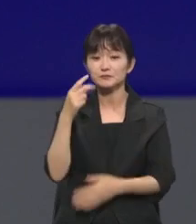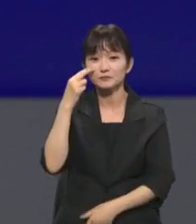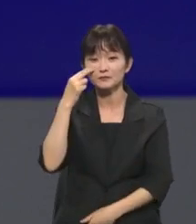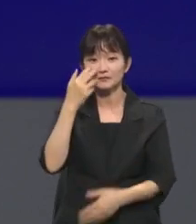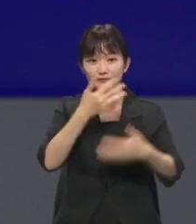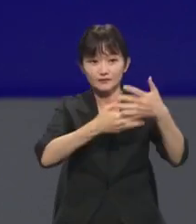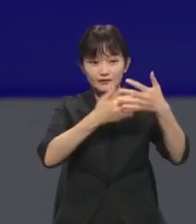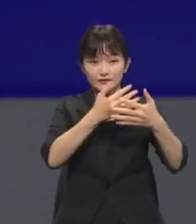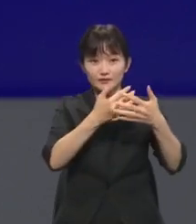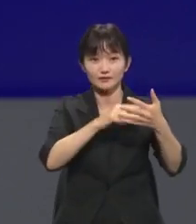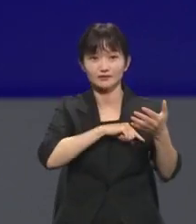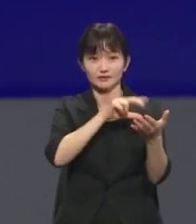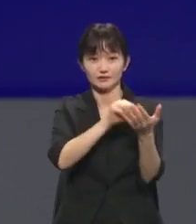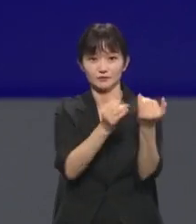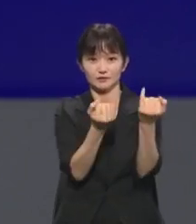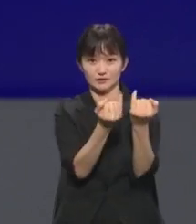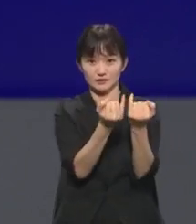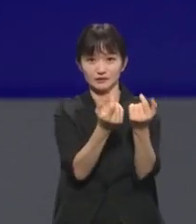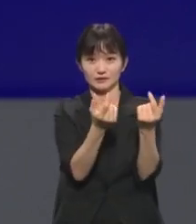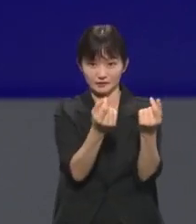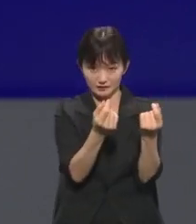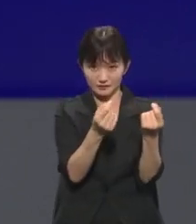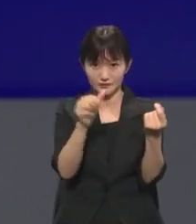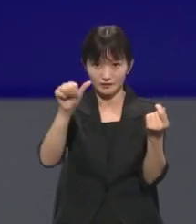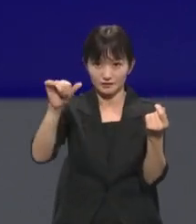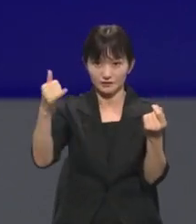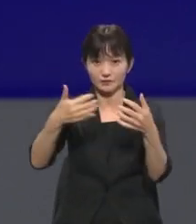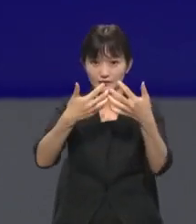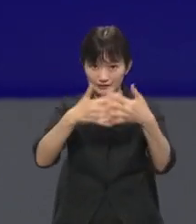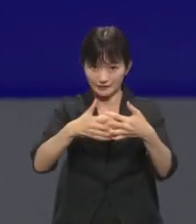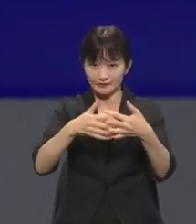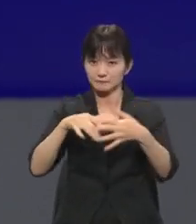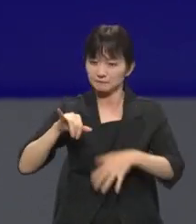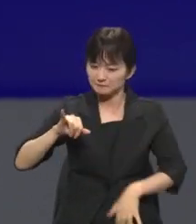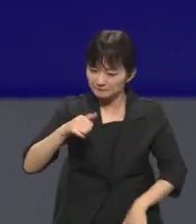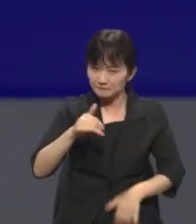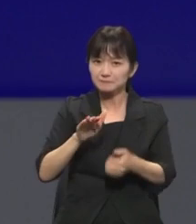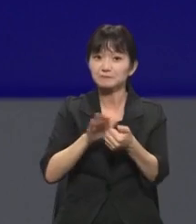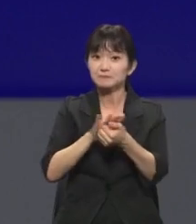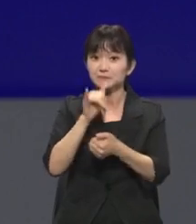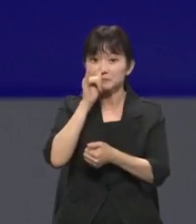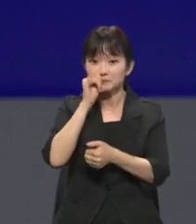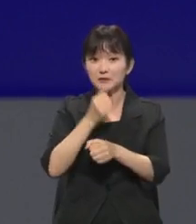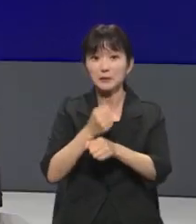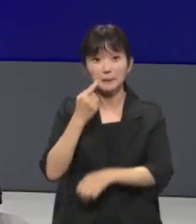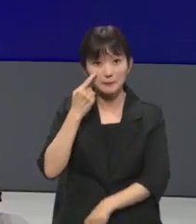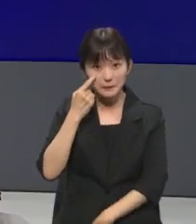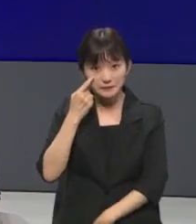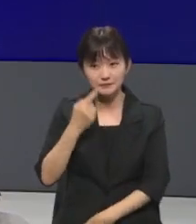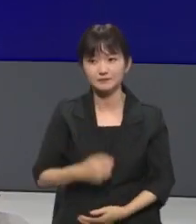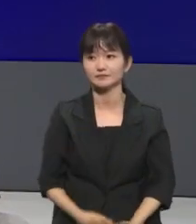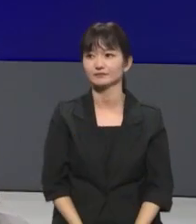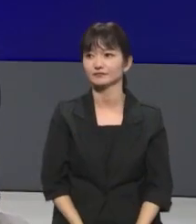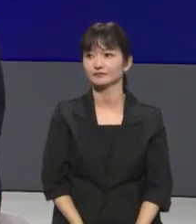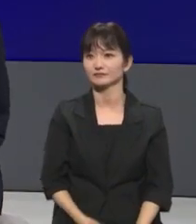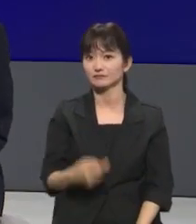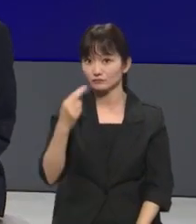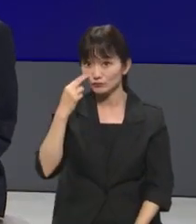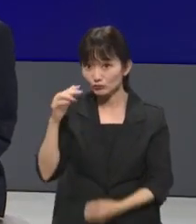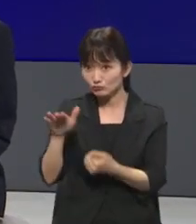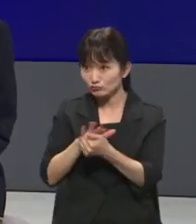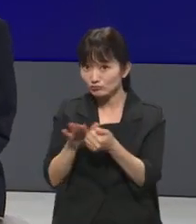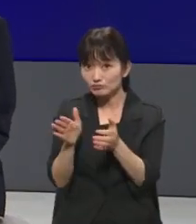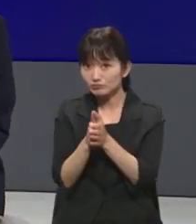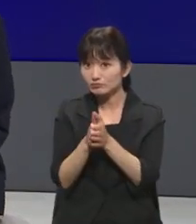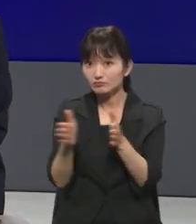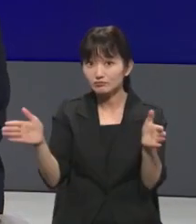이 영화 그녀에 나온 것처럼 AI와 데이트를 할 수 있는 서비스가 나왔다고 해서 직접 한번 해봤습니다. 미국에 그런 서비스가